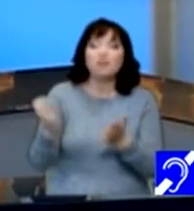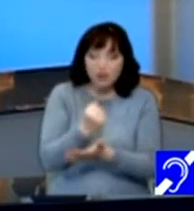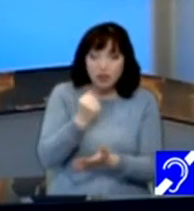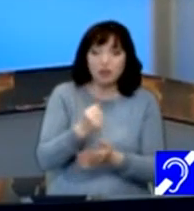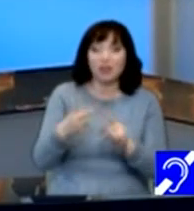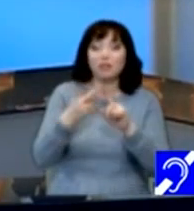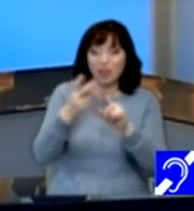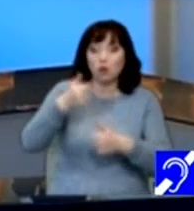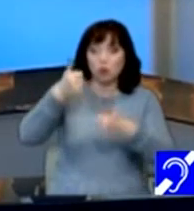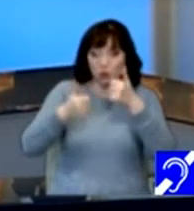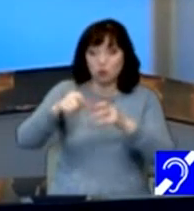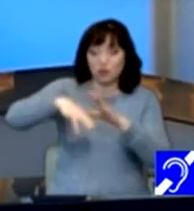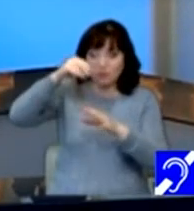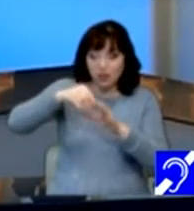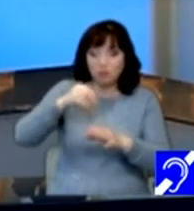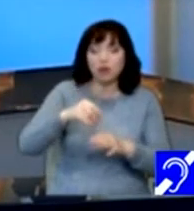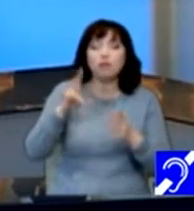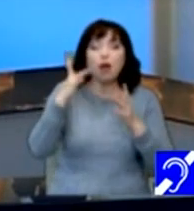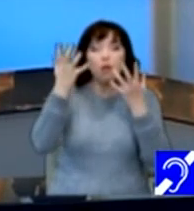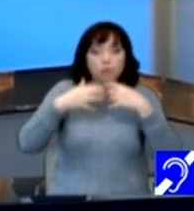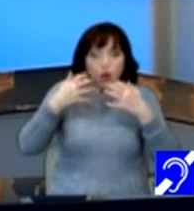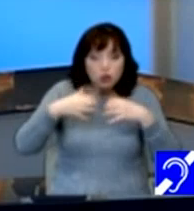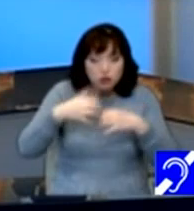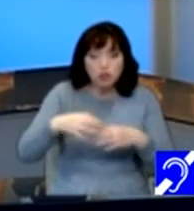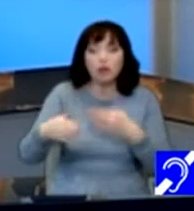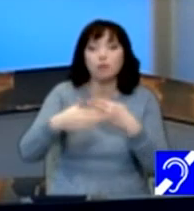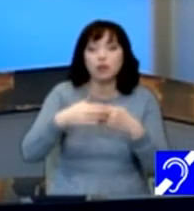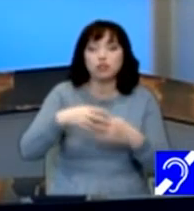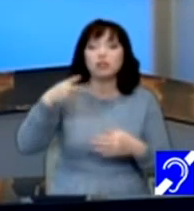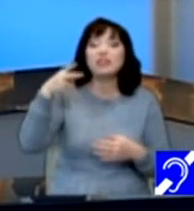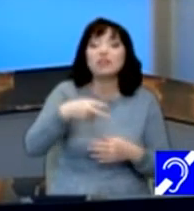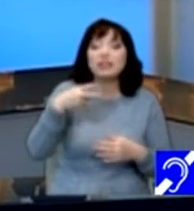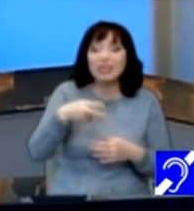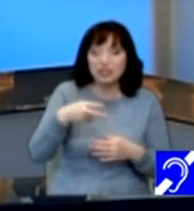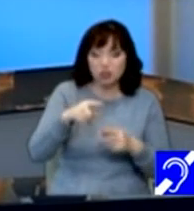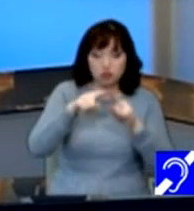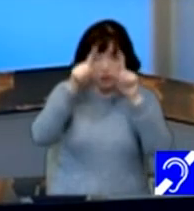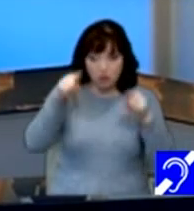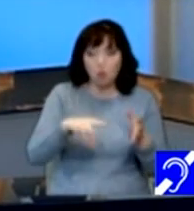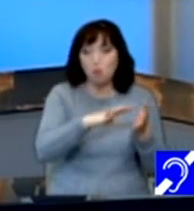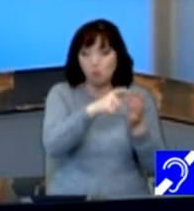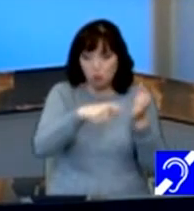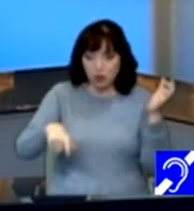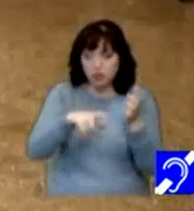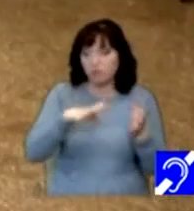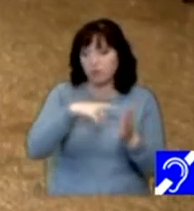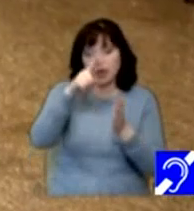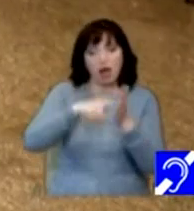de-al doilea tur de scrutin. După numărarea voturilor, aproape 2.000 de buletine au fost declarate nule.